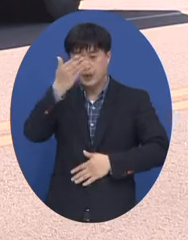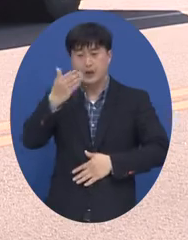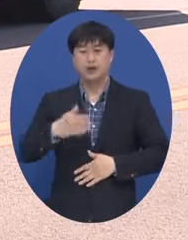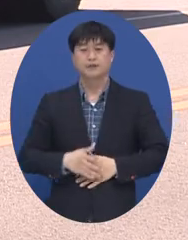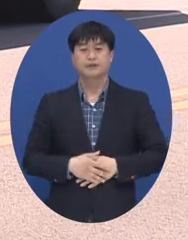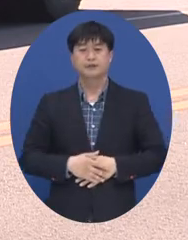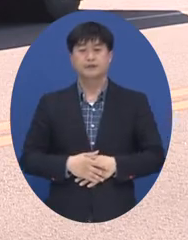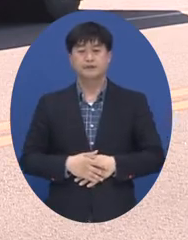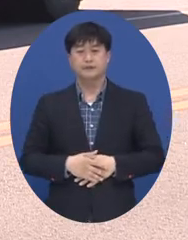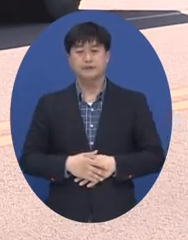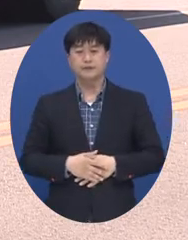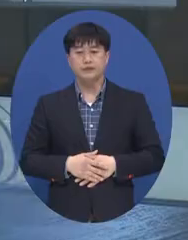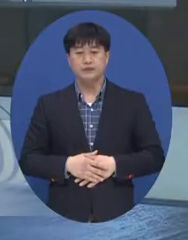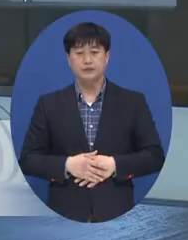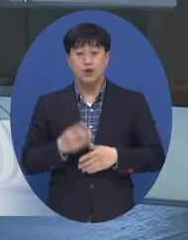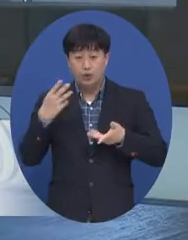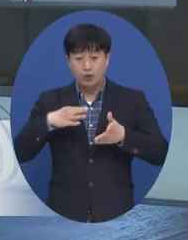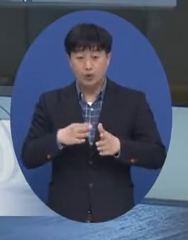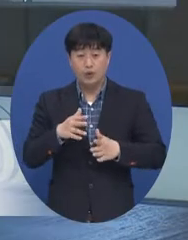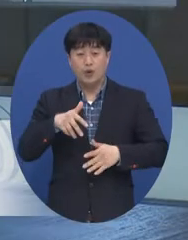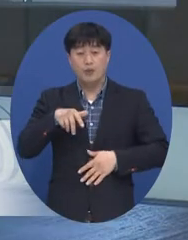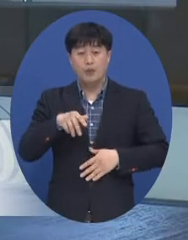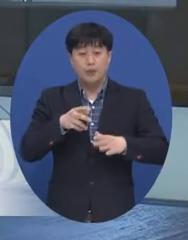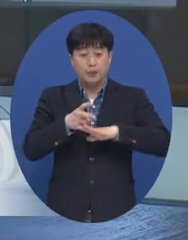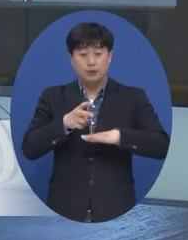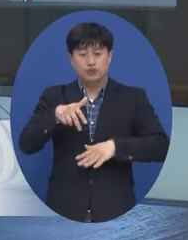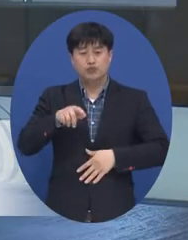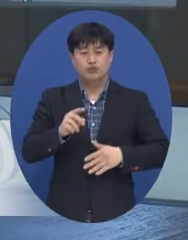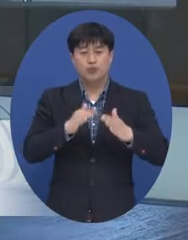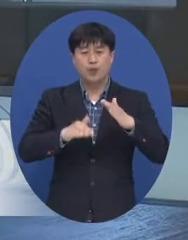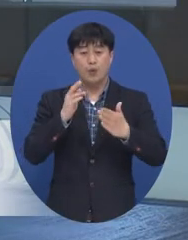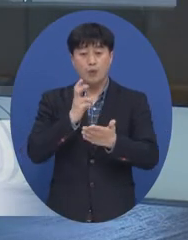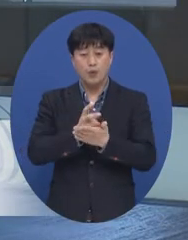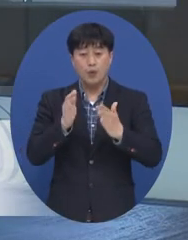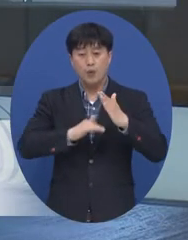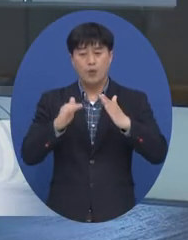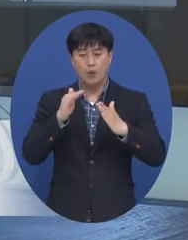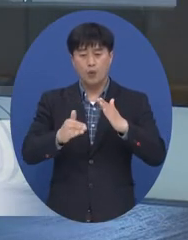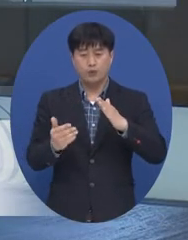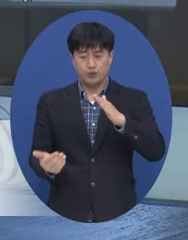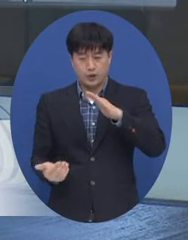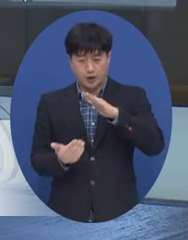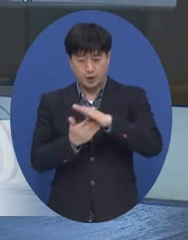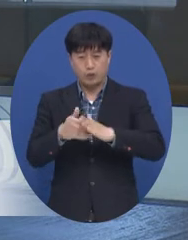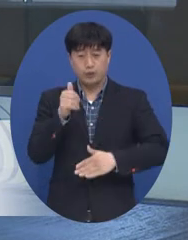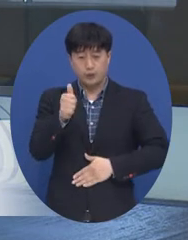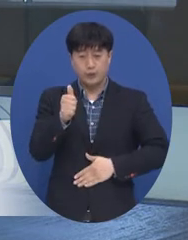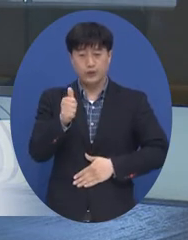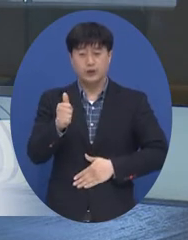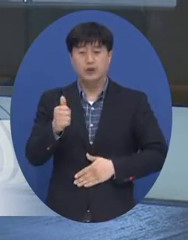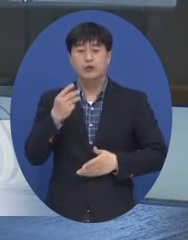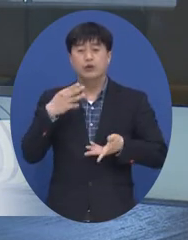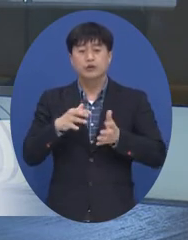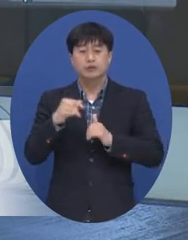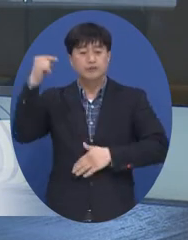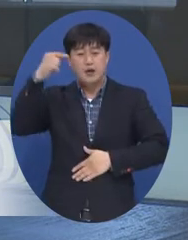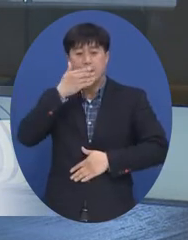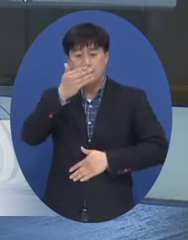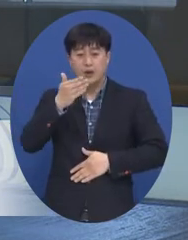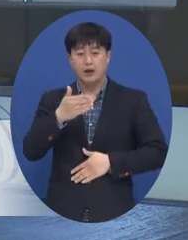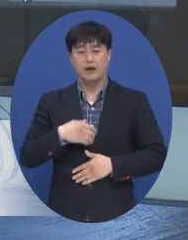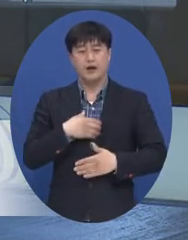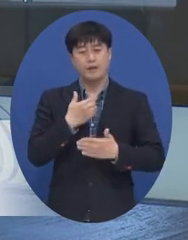운영할 수 있게 됐습니다. 경기도형 버스 준공영제는 공공성을 최우선으로 하여 도민께서 체감할 수